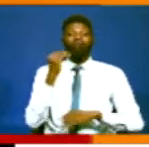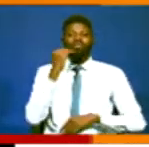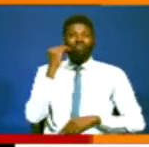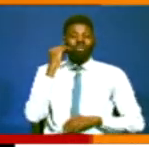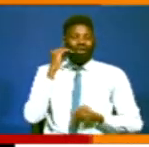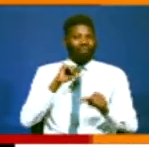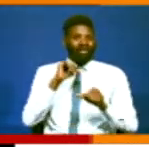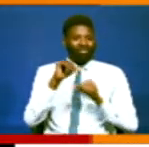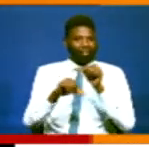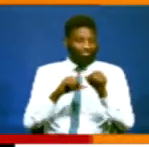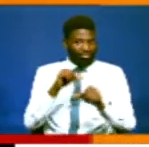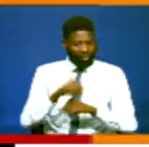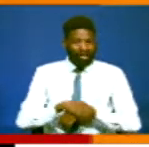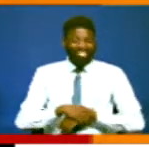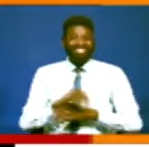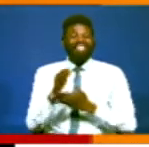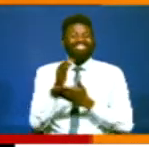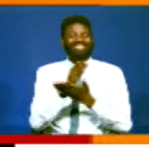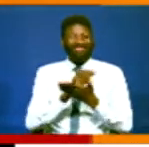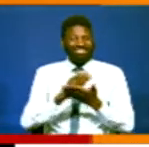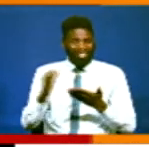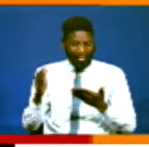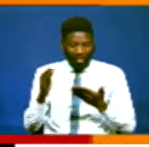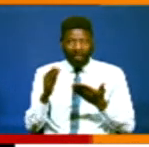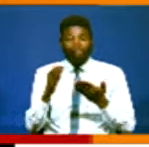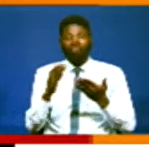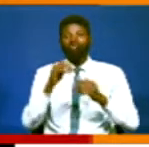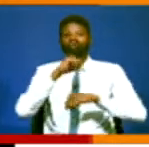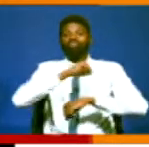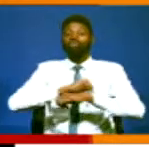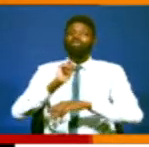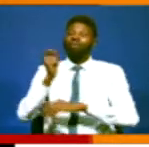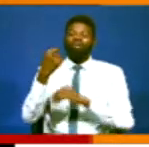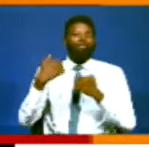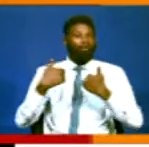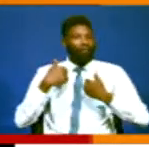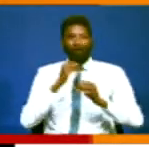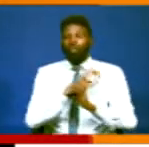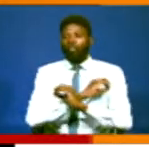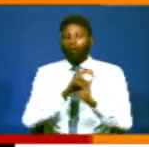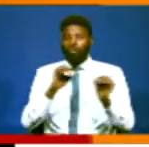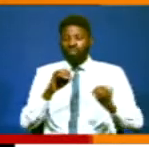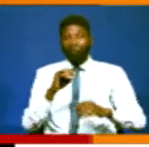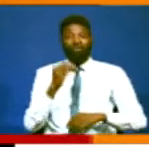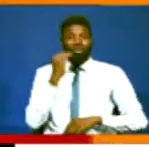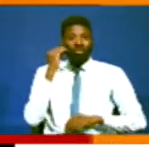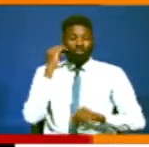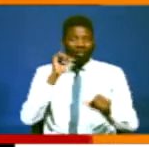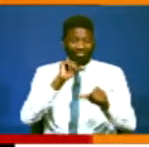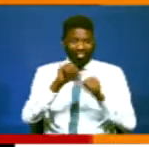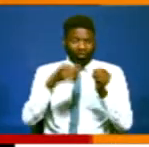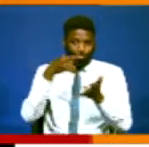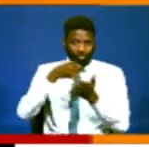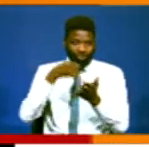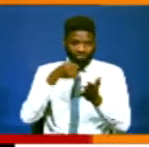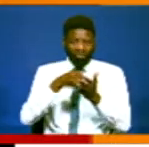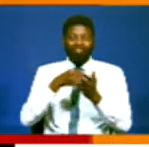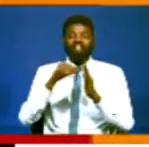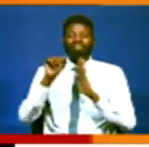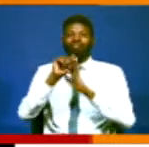ya shule hapa nchini Kenya zina hao walimu home science, na home science ni miongoni mwa masomo katika junior secondary. Kuna lile somo